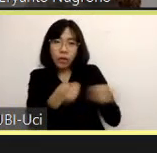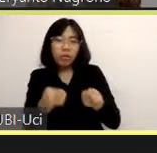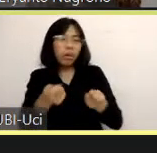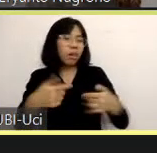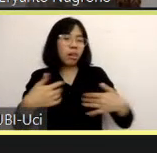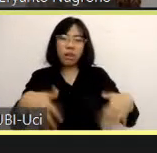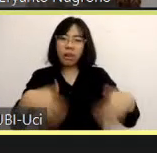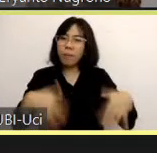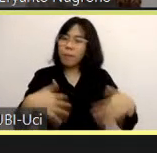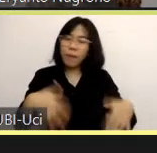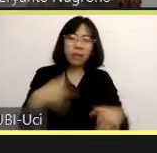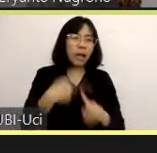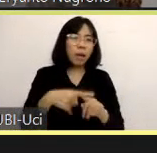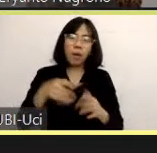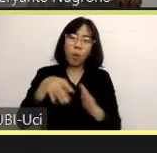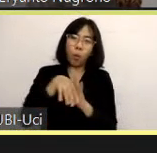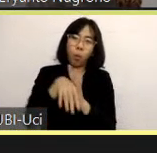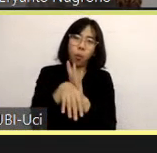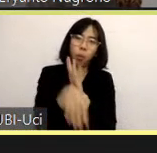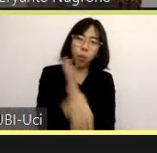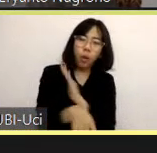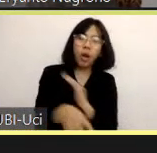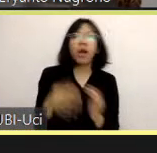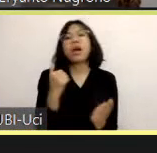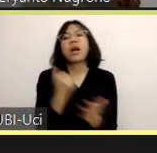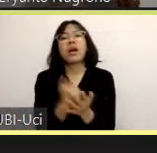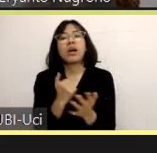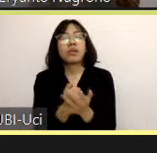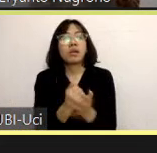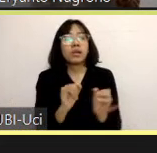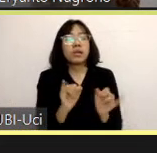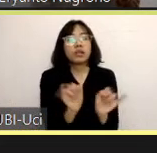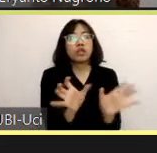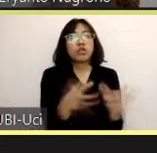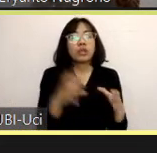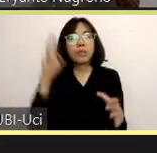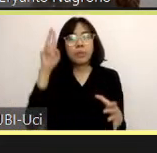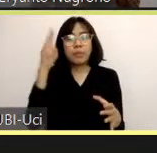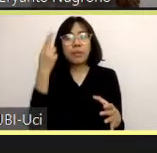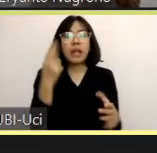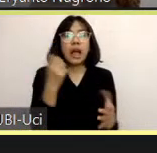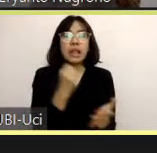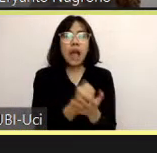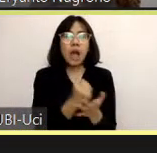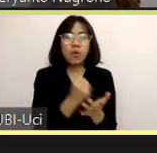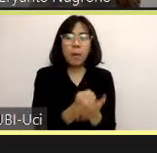institusi-institusi akuntabilitas tersebut ini memiliki peran yang sangat penting dalam membatasi